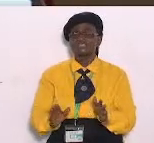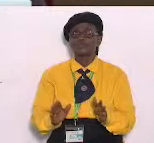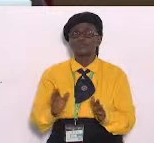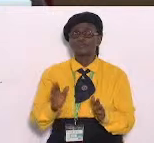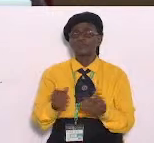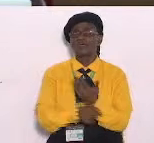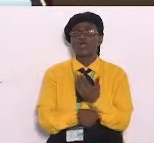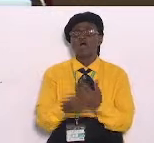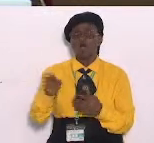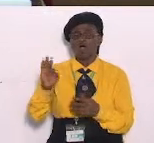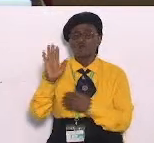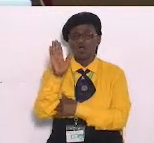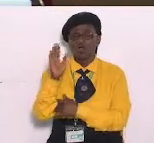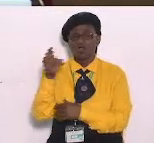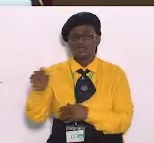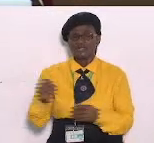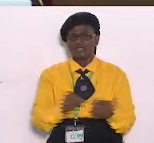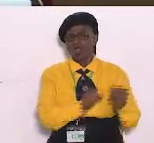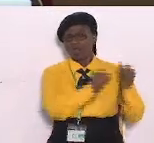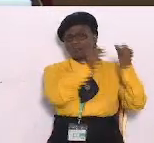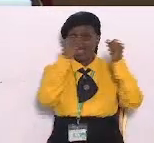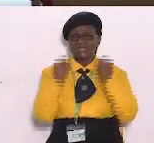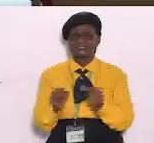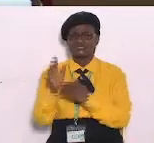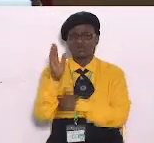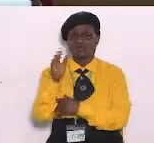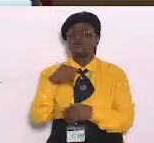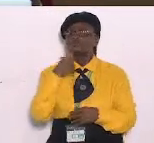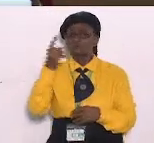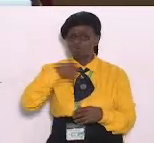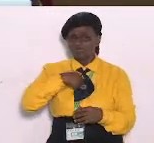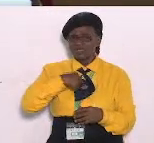admettre que Dieu est notre